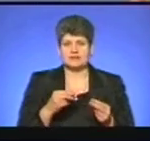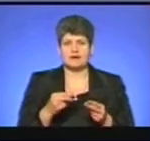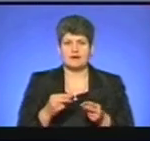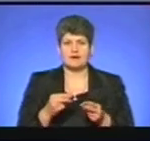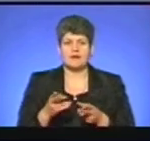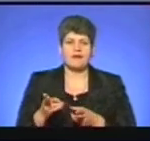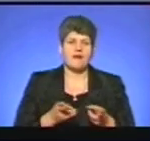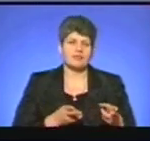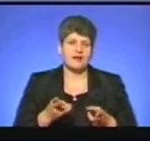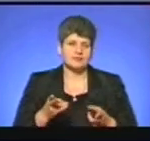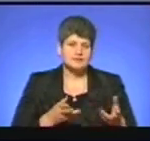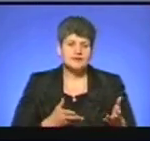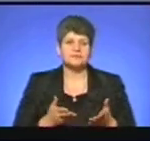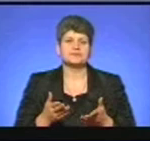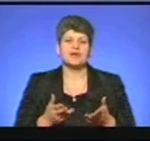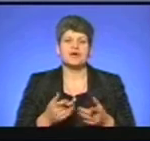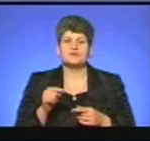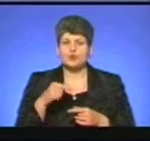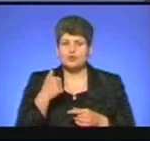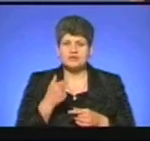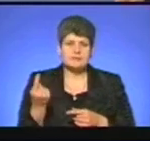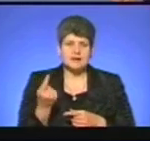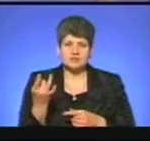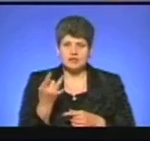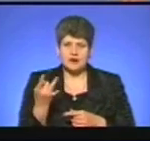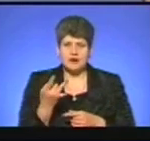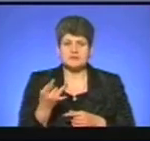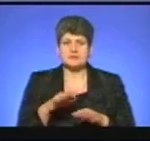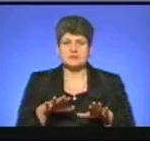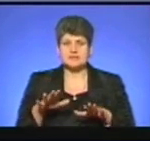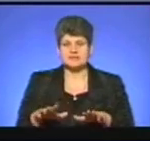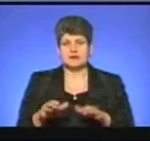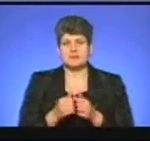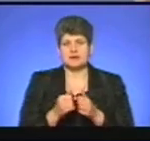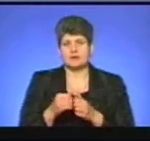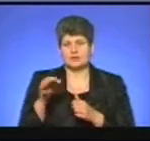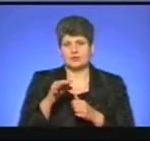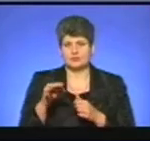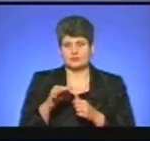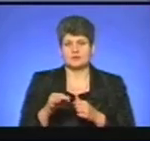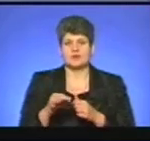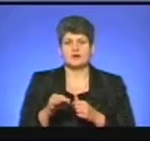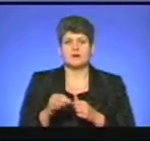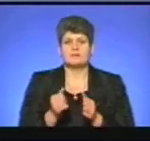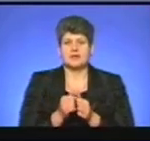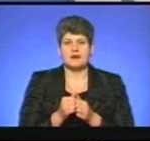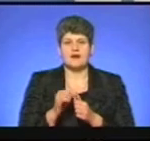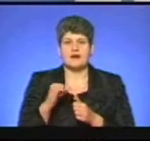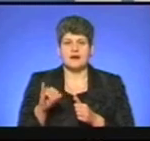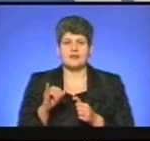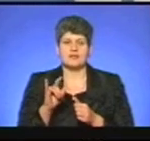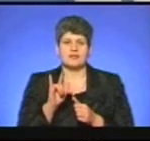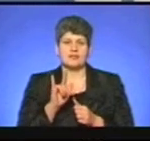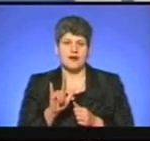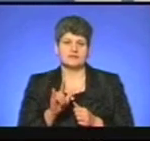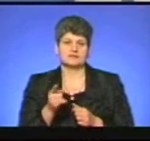Також ми цього року вперше на локації Ліся на набережні біля причалу, біля букви «I love Тернопіль» змонтували